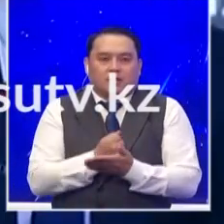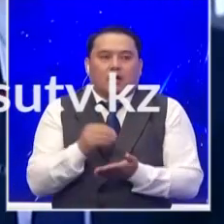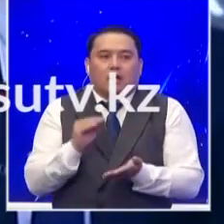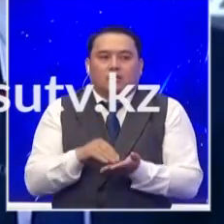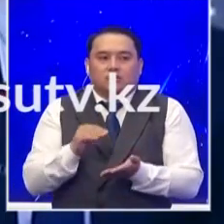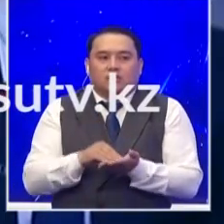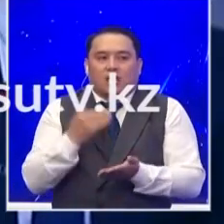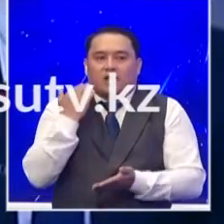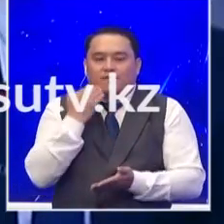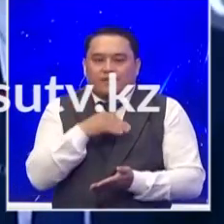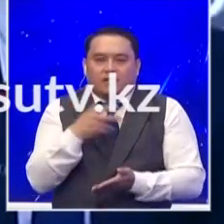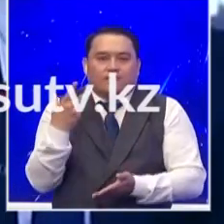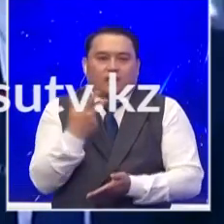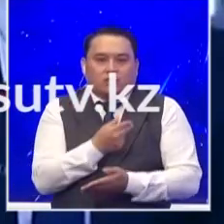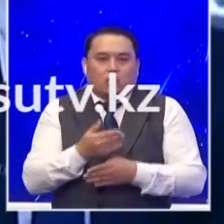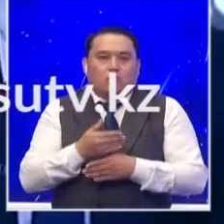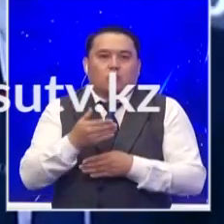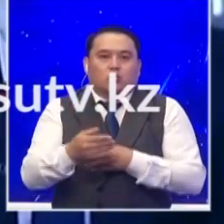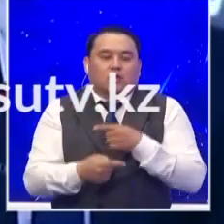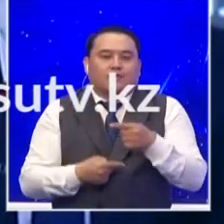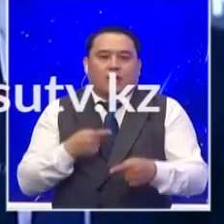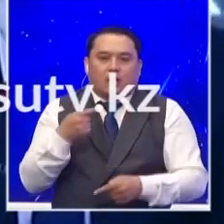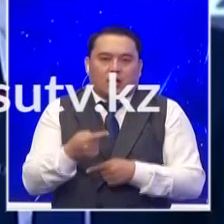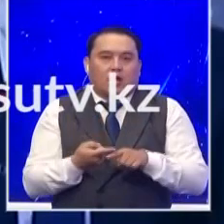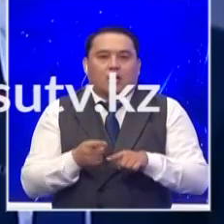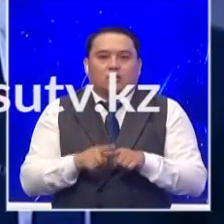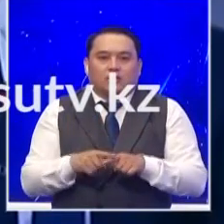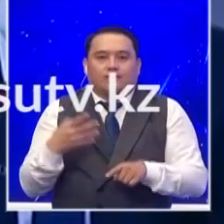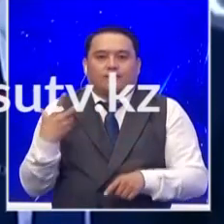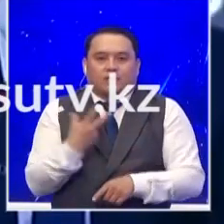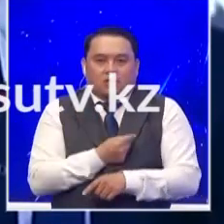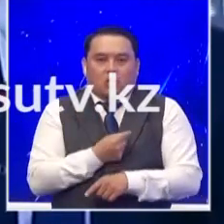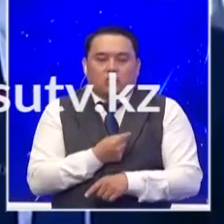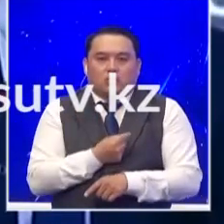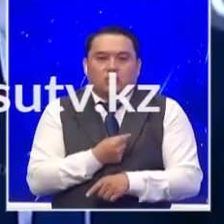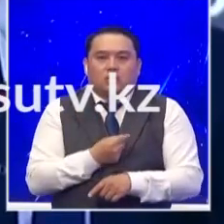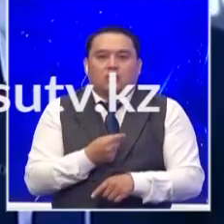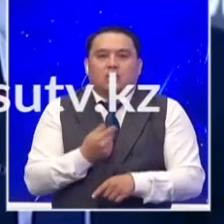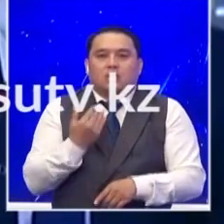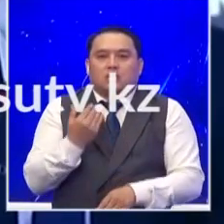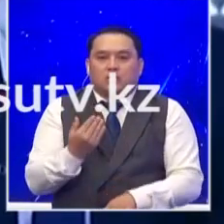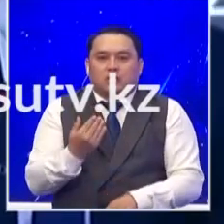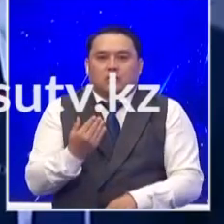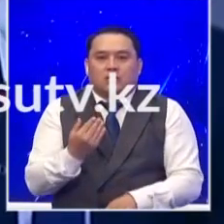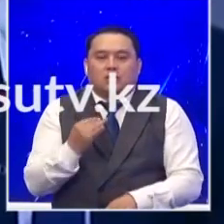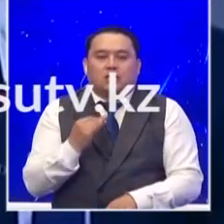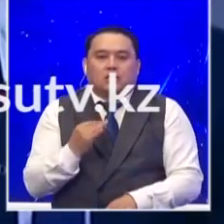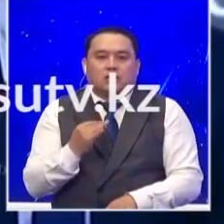оценку эффективности вакцины по следующим индикаторам. Это вирус-специфические антитела и